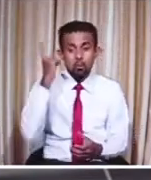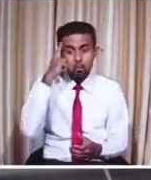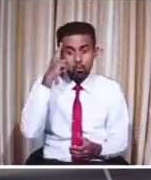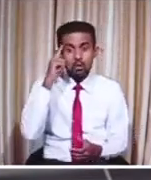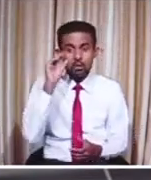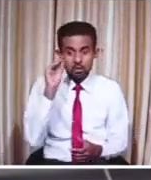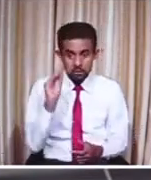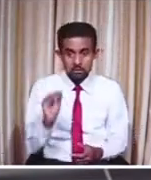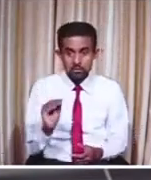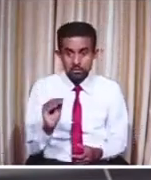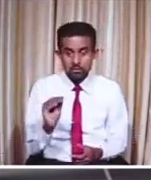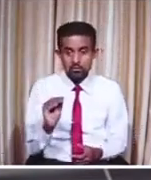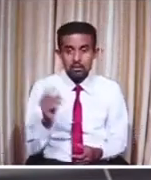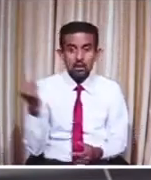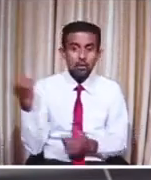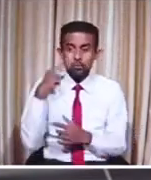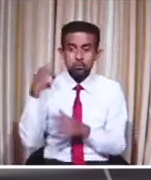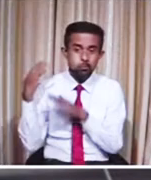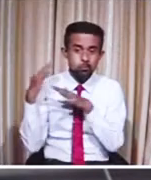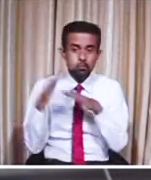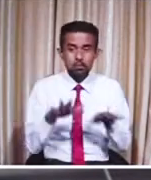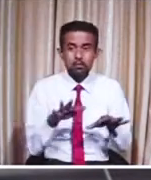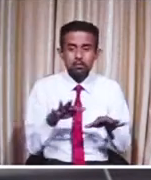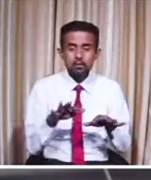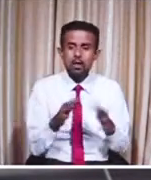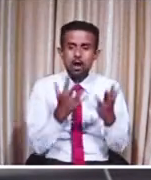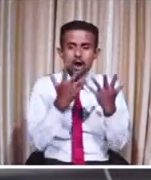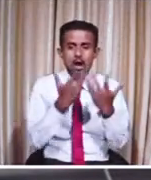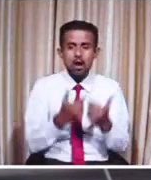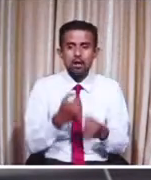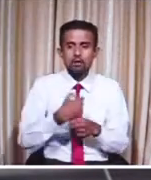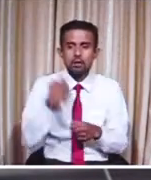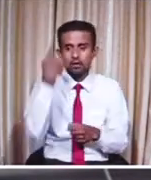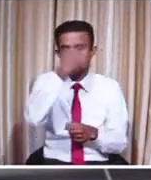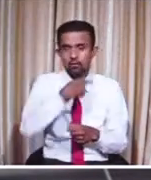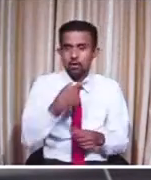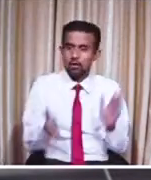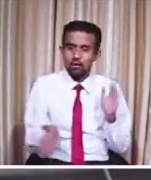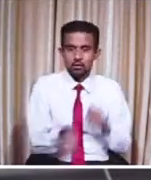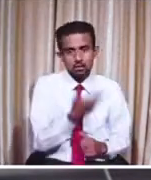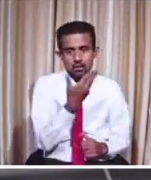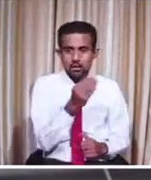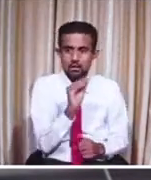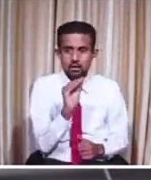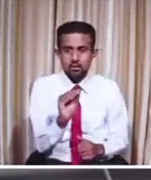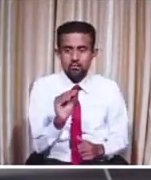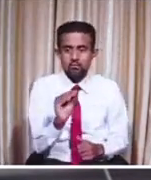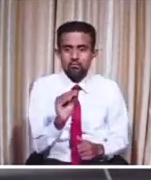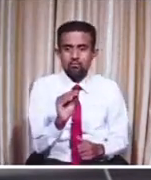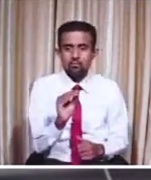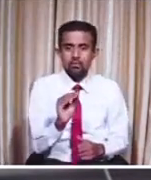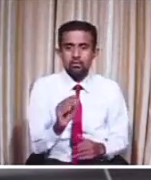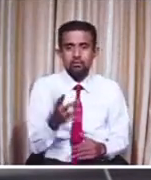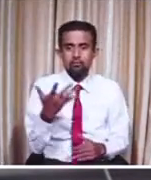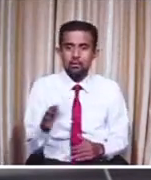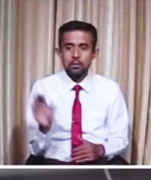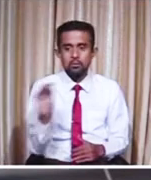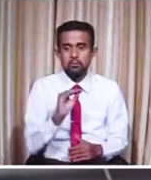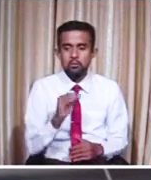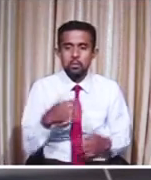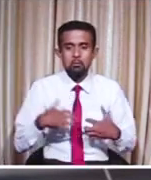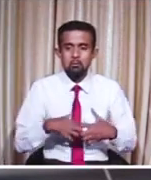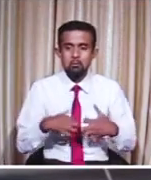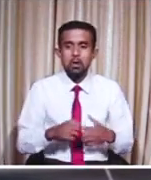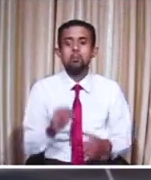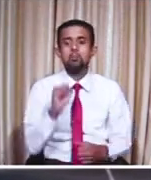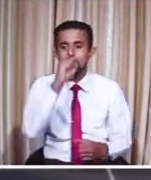තේරෙනවා ඒ ආපු සෙනගෙන් කිසියම් ප්‍රමාණයක් හරි ගාලු මෝදුර පිටියට යන්න ගියොත් ඇතිවිය හැකි කනගාටුදායක